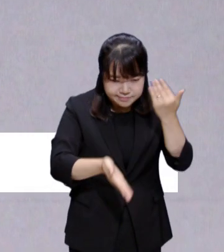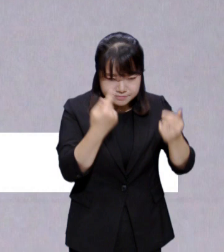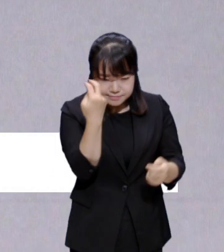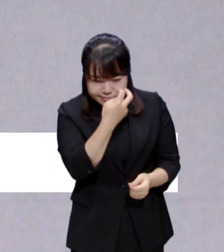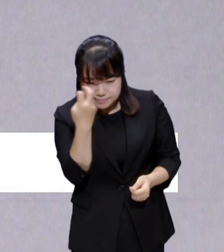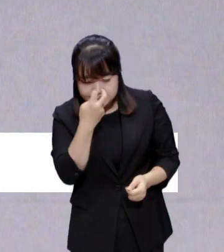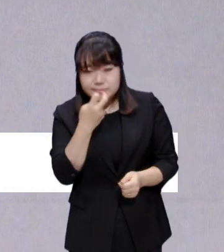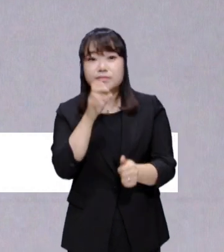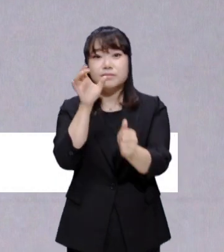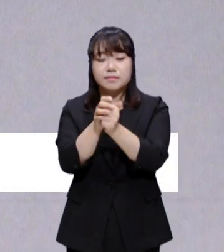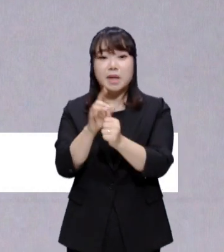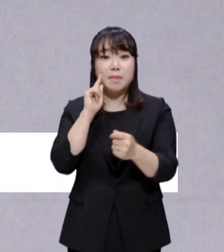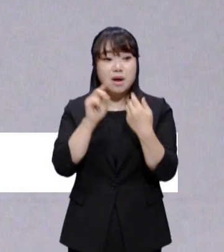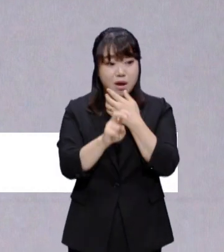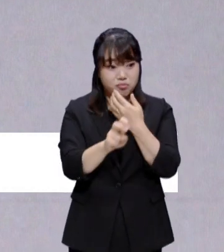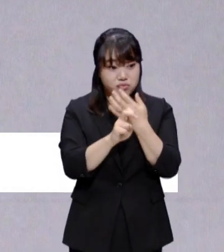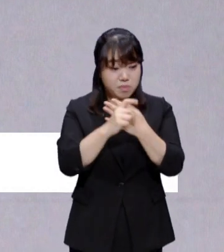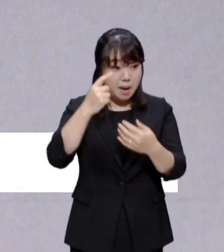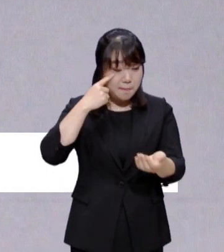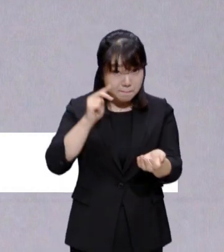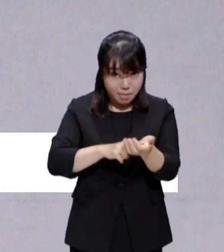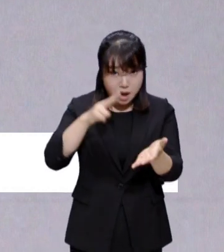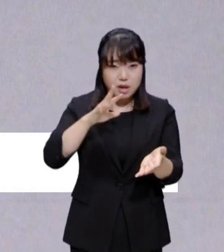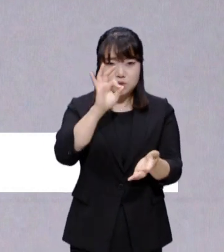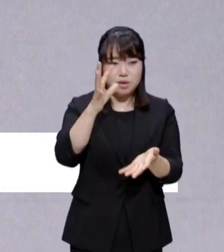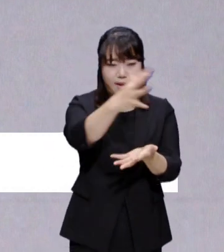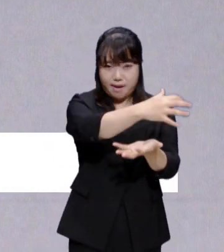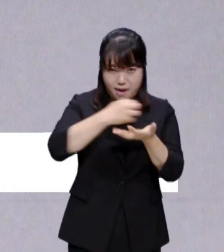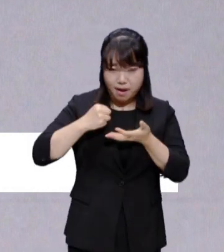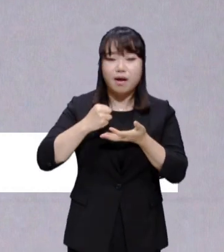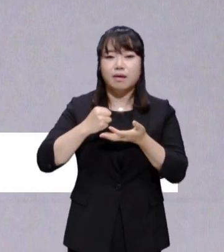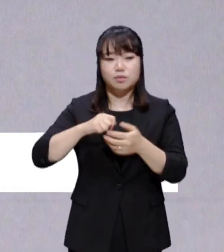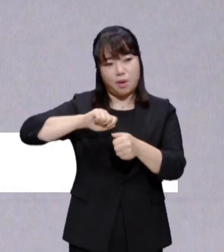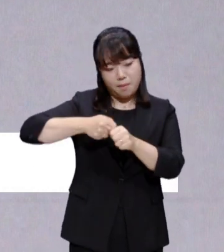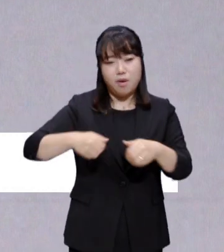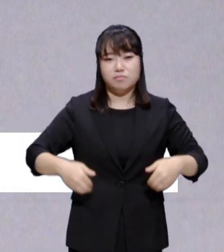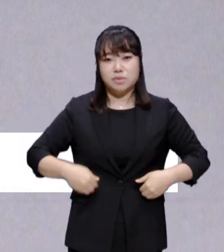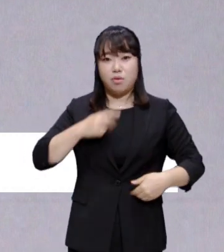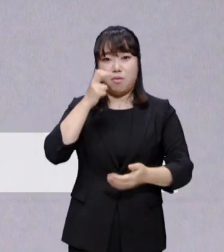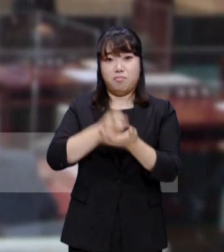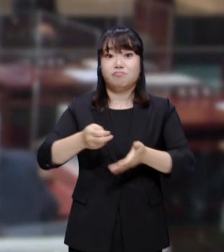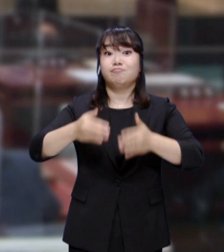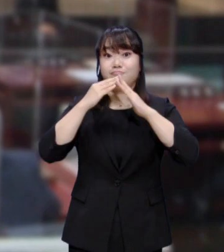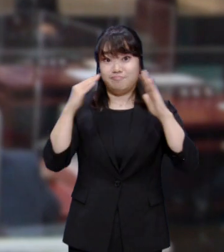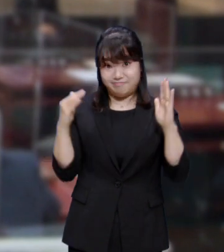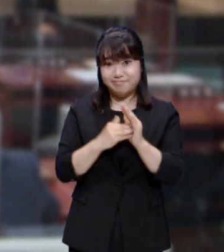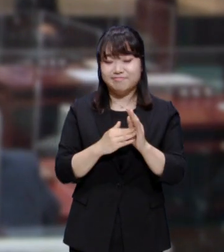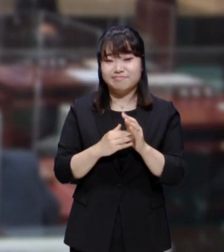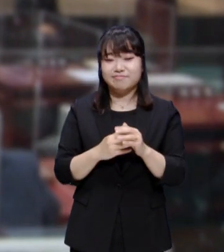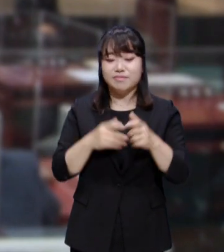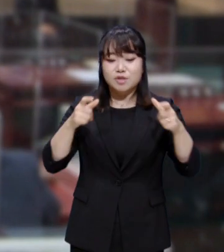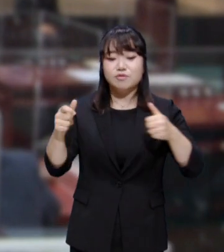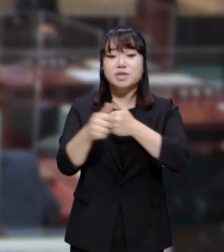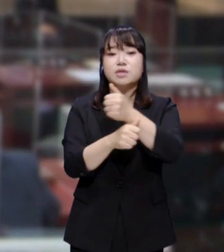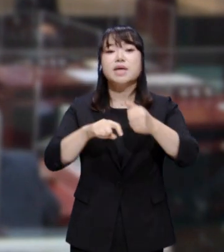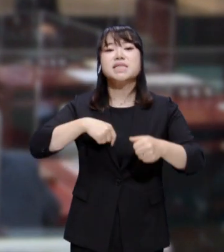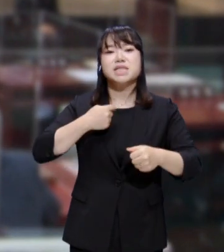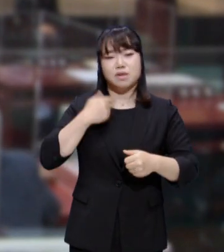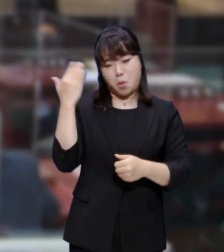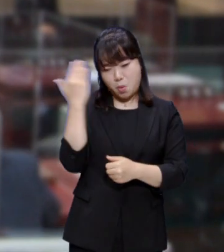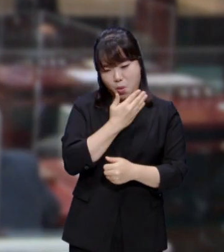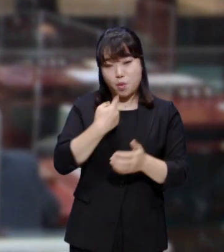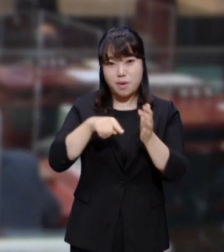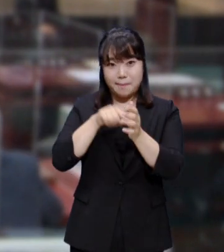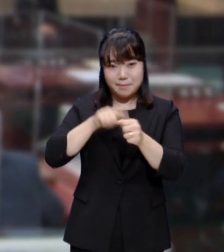있고 부당 사용자에 대해선 환수 조치나 징계 요구 등을 취하도록 했습니다. 구의회 스스로 자정